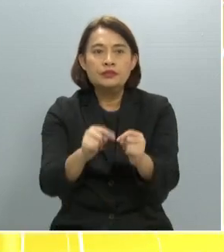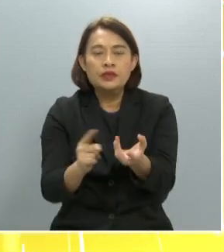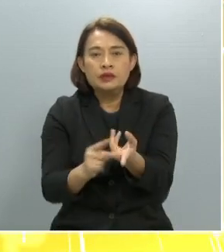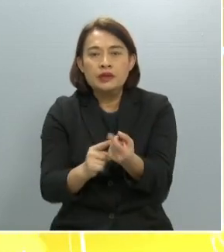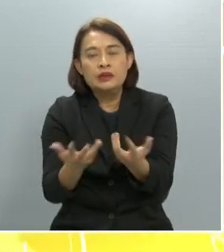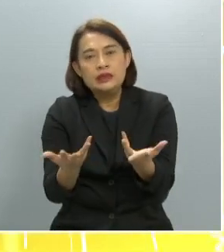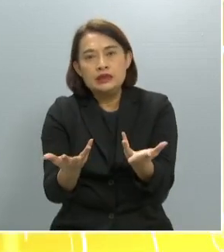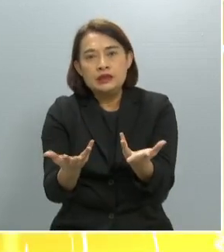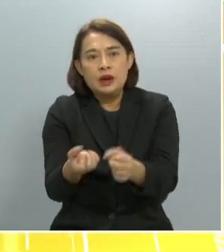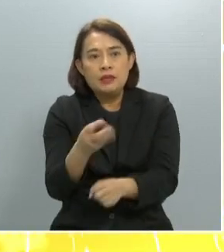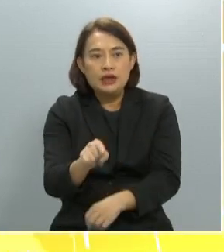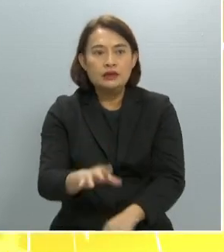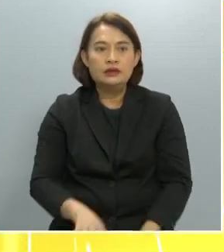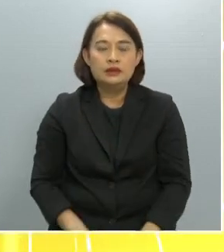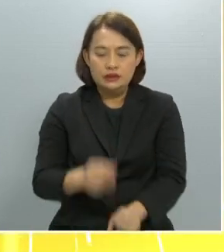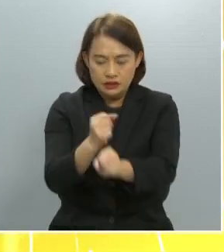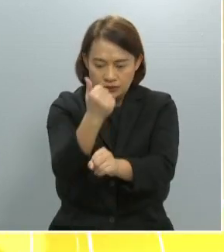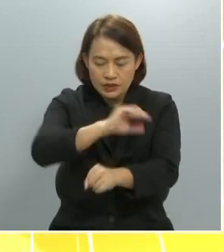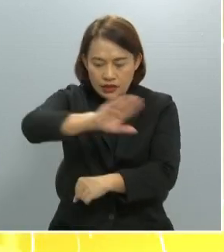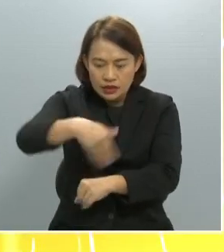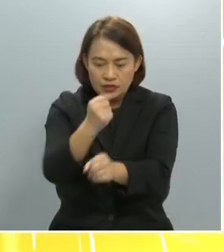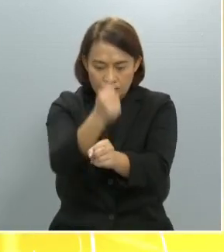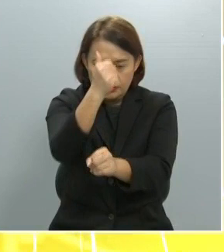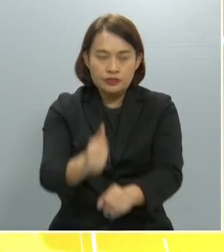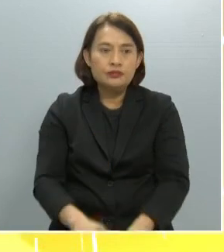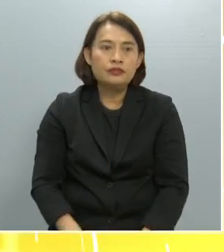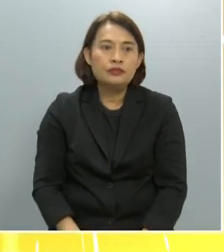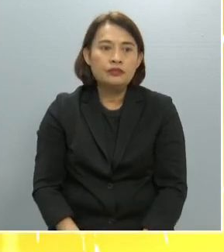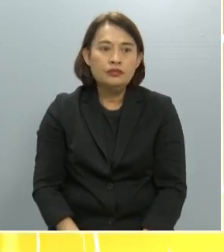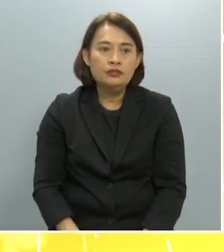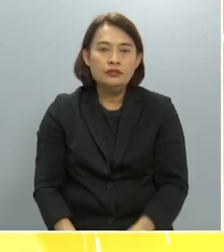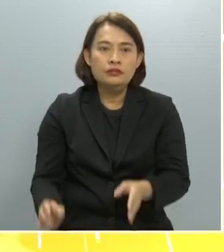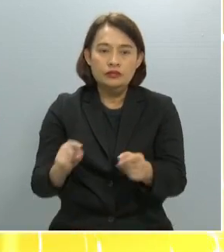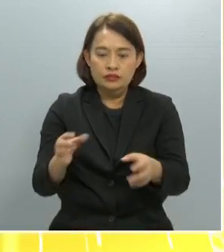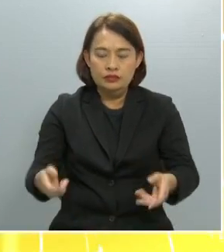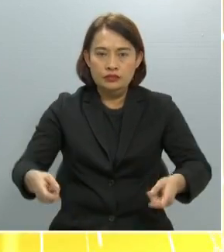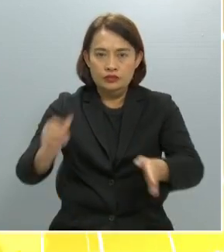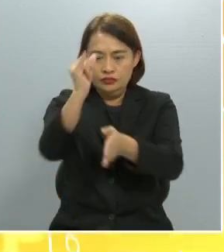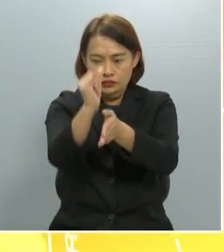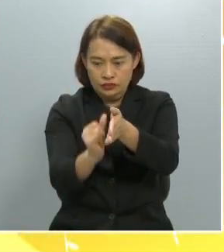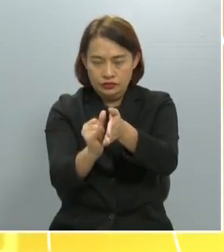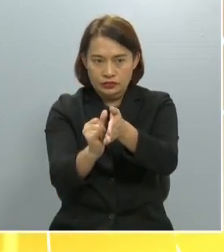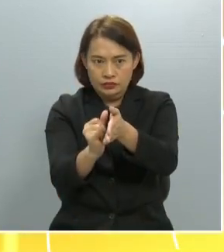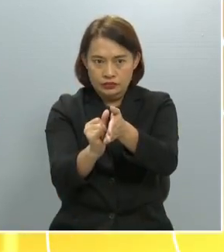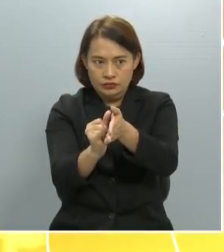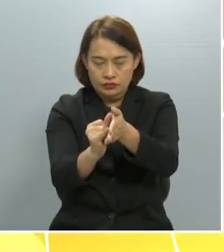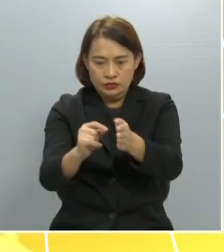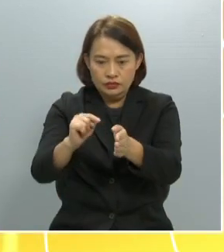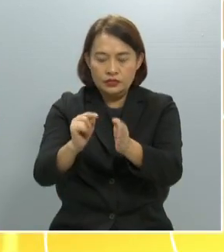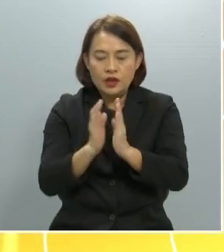ก็ทำได้หมดทุกอย่างนะคะก็คือเอาศพเข้าโรงเส้นโรงแ